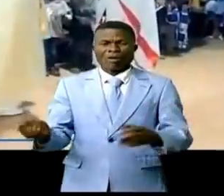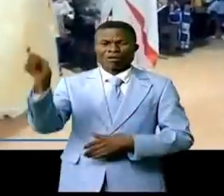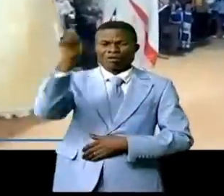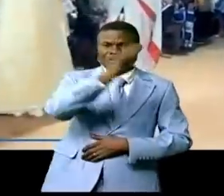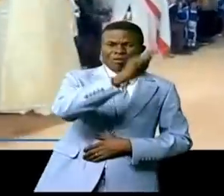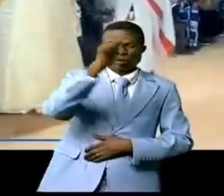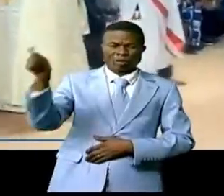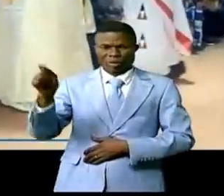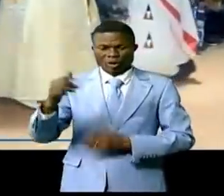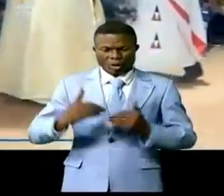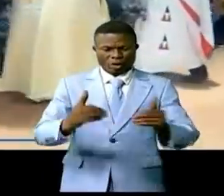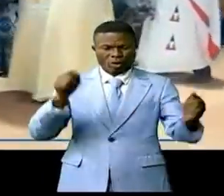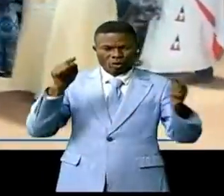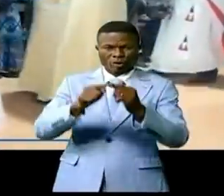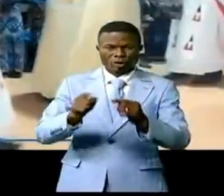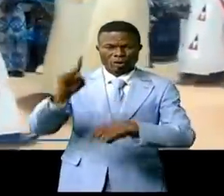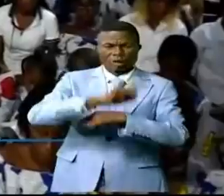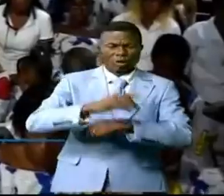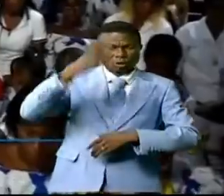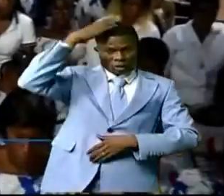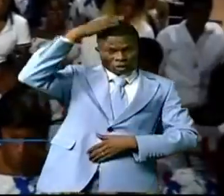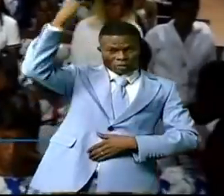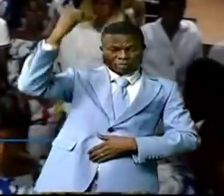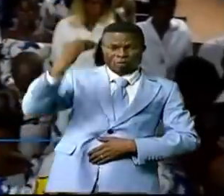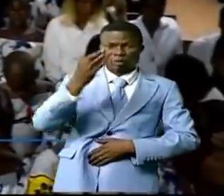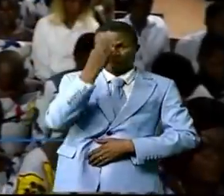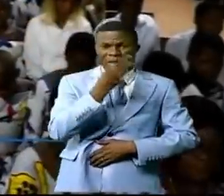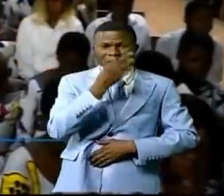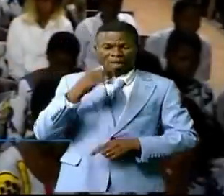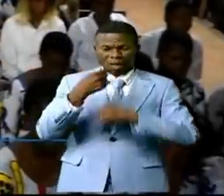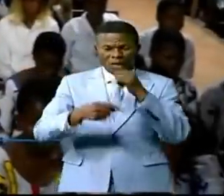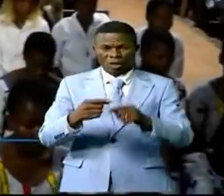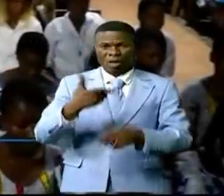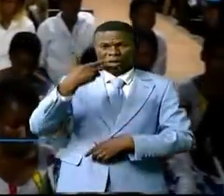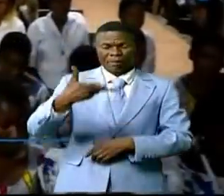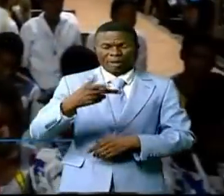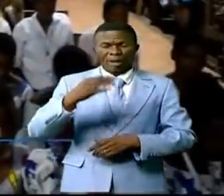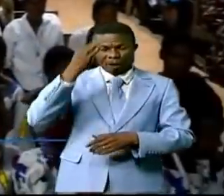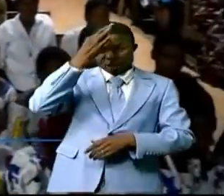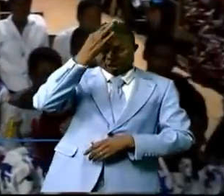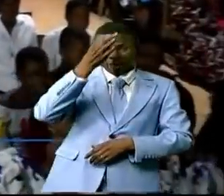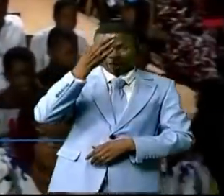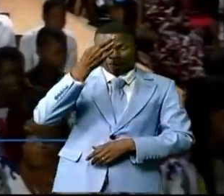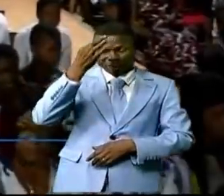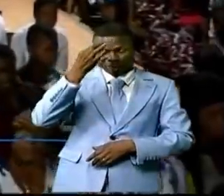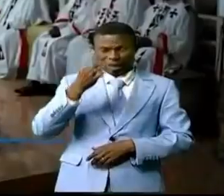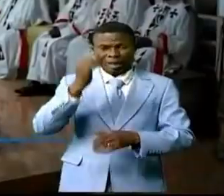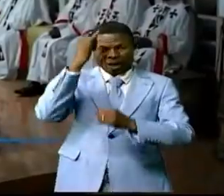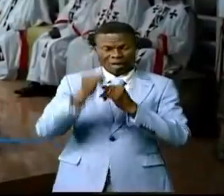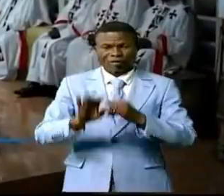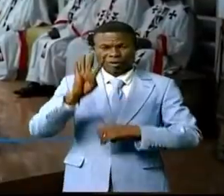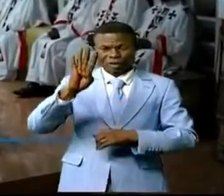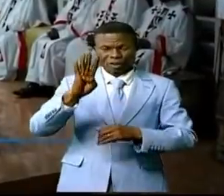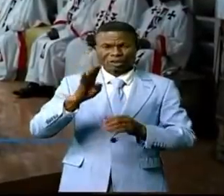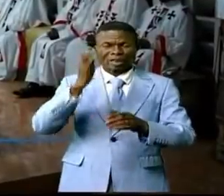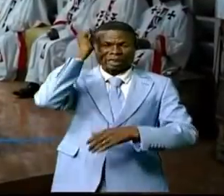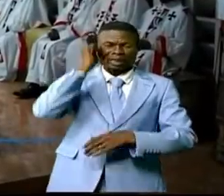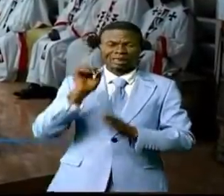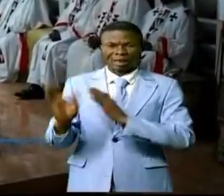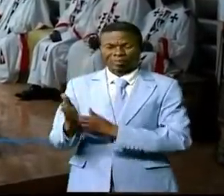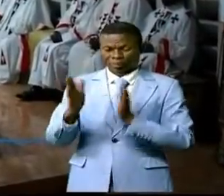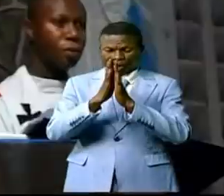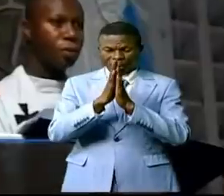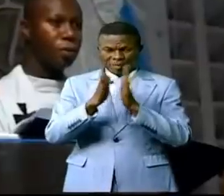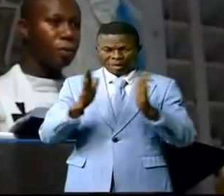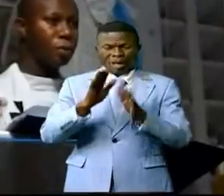se prolongent jusqu'à la Pentecôte. Le carême commence le mercredi de cendre et se termine le jeudi saint au matin. La messe du soir